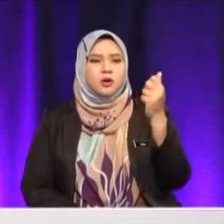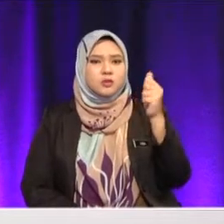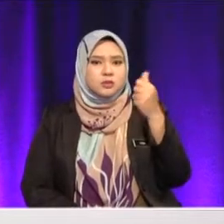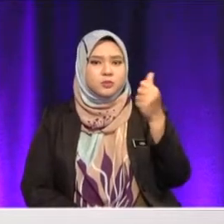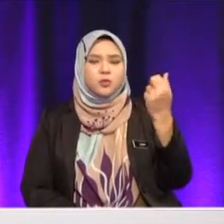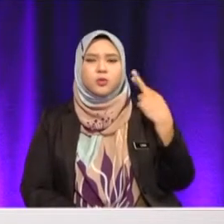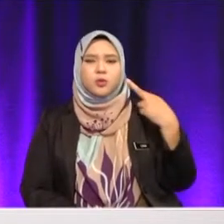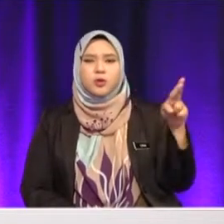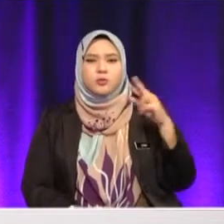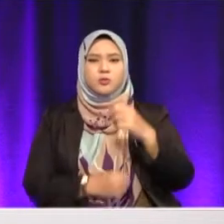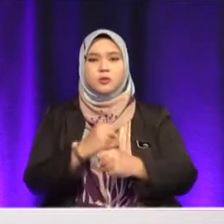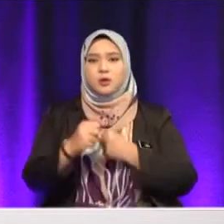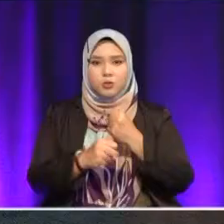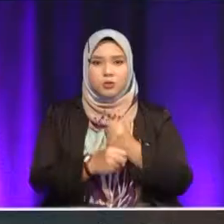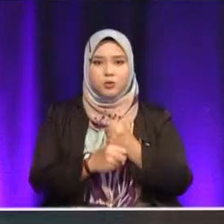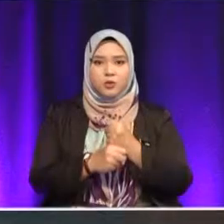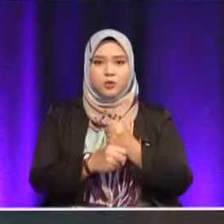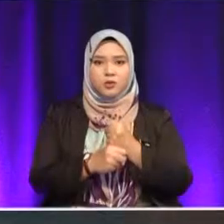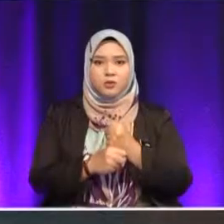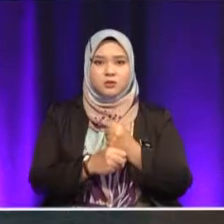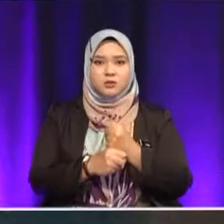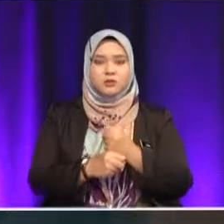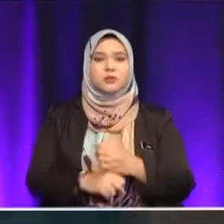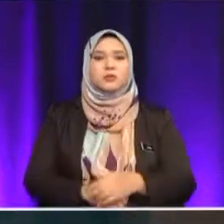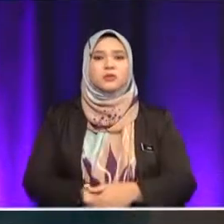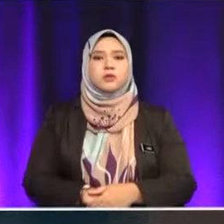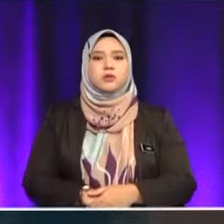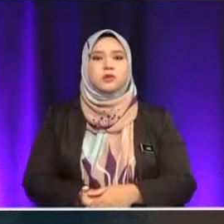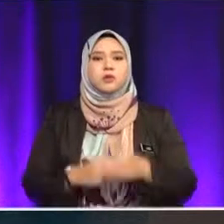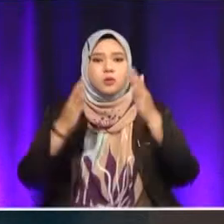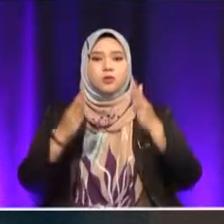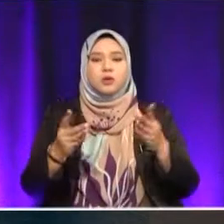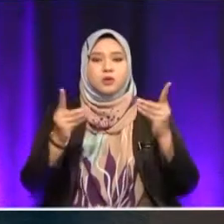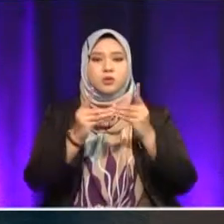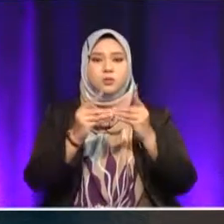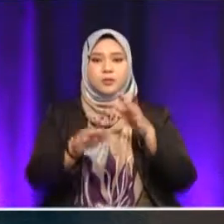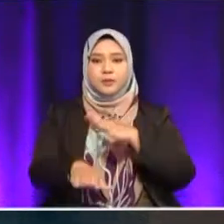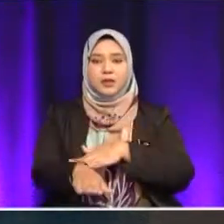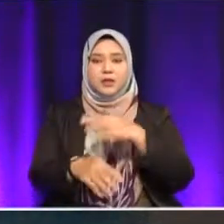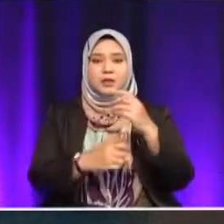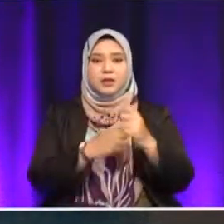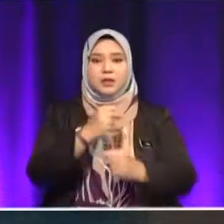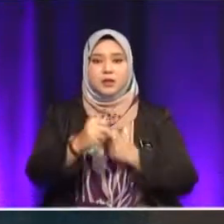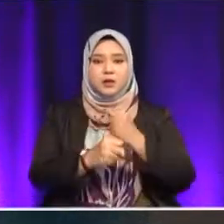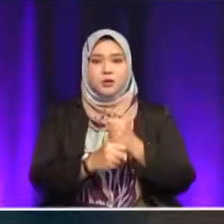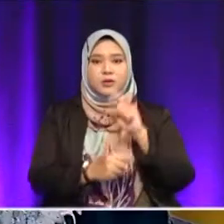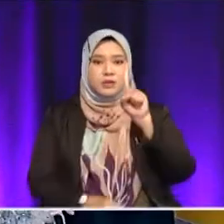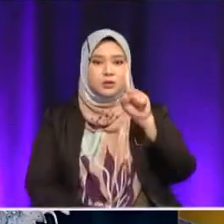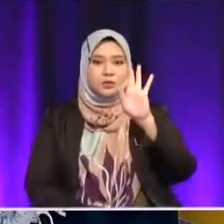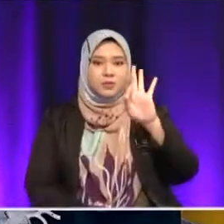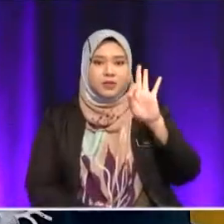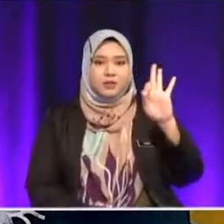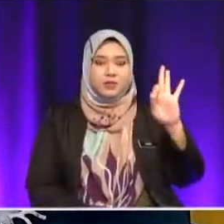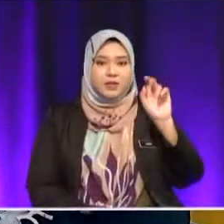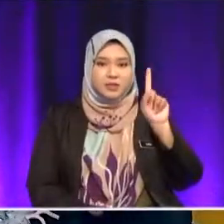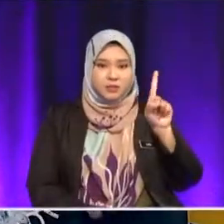jadi penemuannya pada tahun 1991 ya jadi baru lagi baru lebih kurang